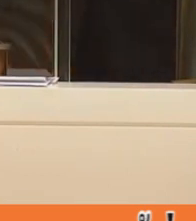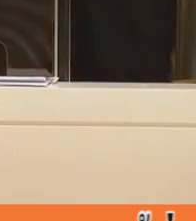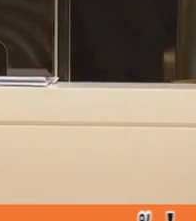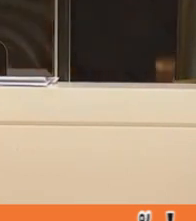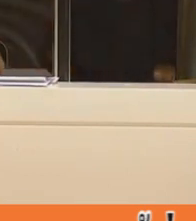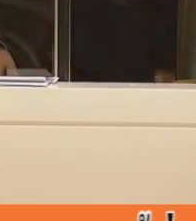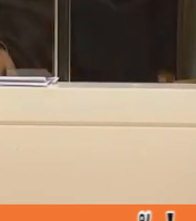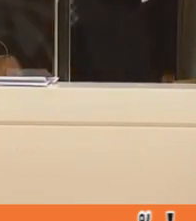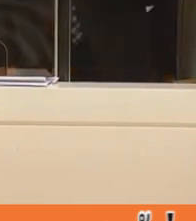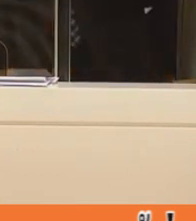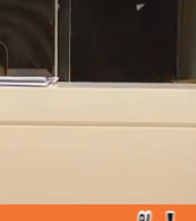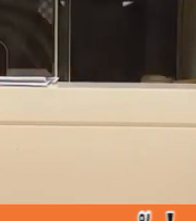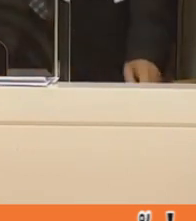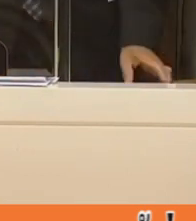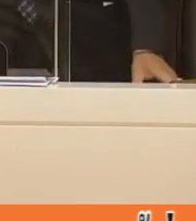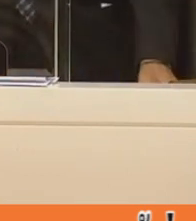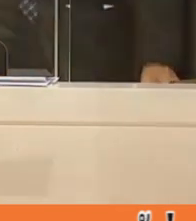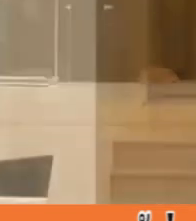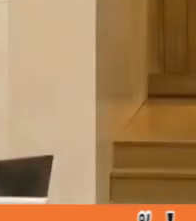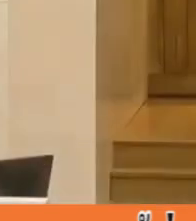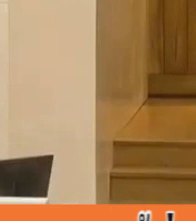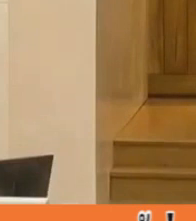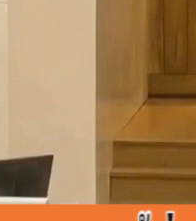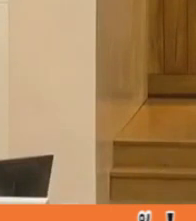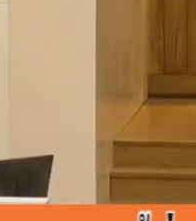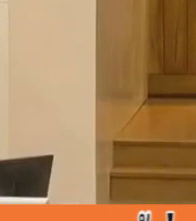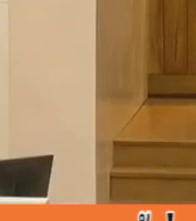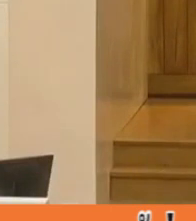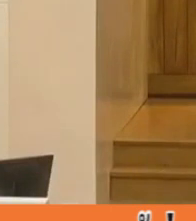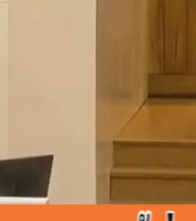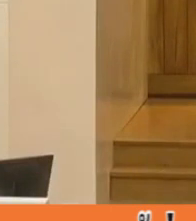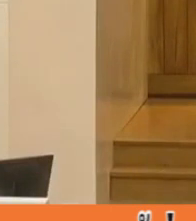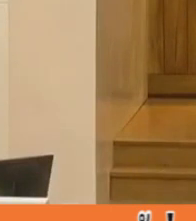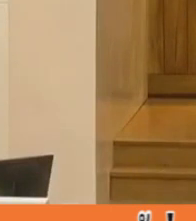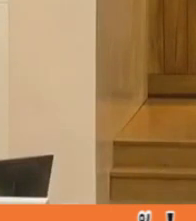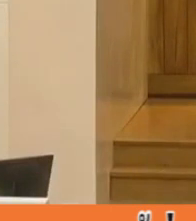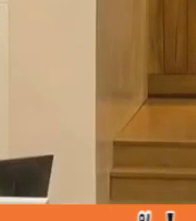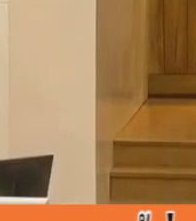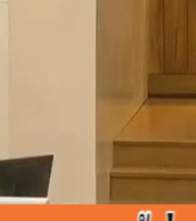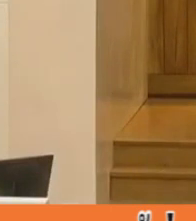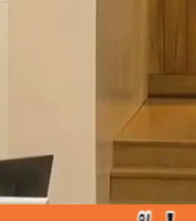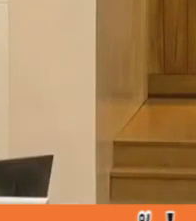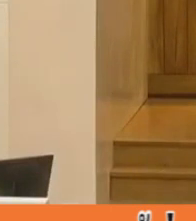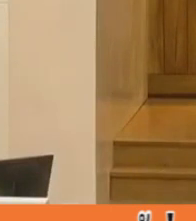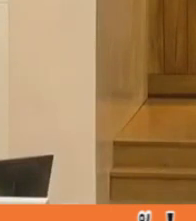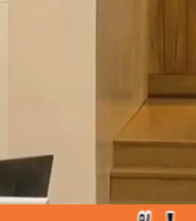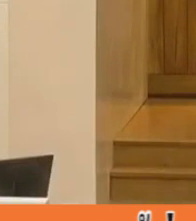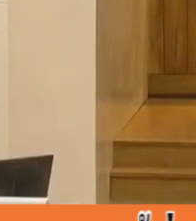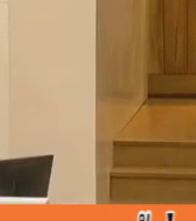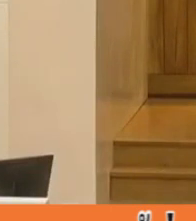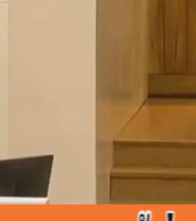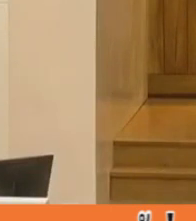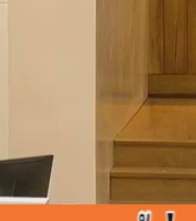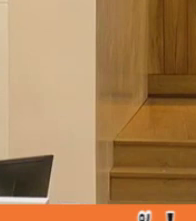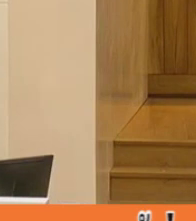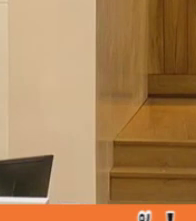2565ได้รับทราบข้อสังเกตและผลการพิจารณาร่างพระราชบัญญัติฉบับดังกล่าวตามที่สำนักงานคณะกรรมการกฤษ